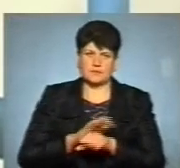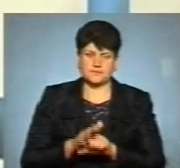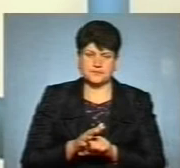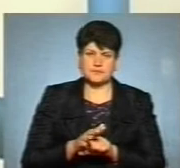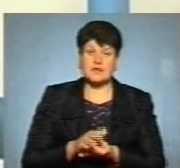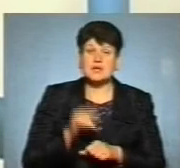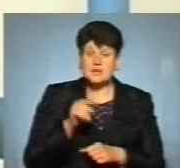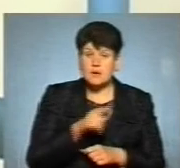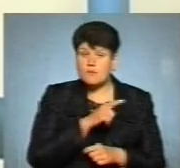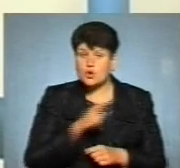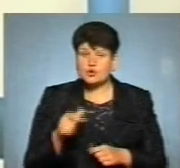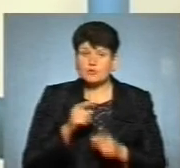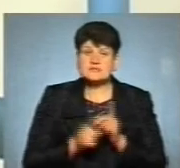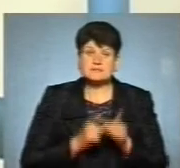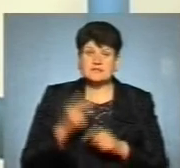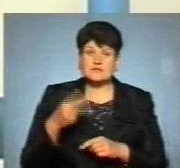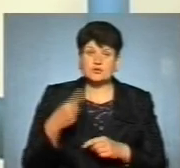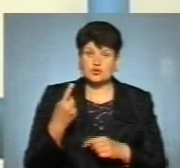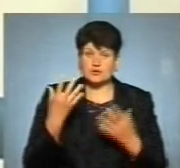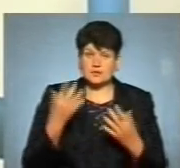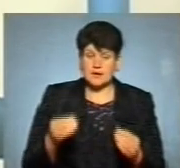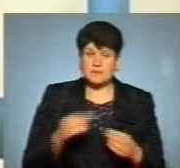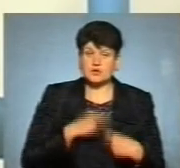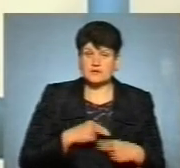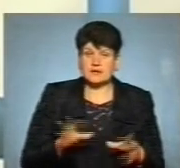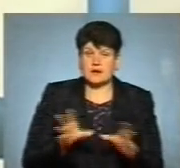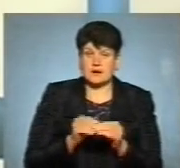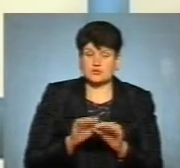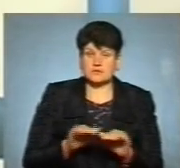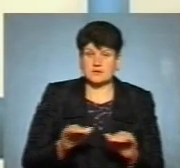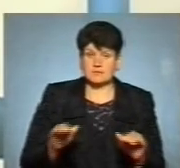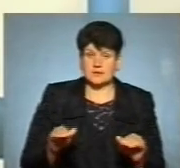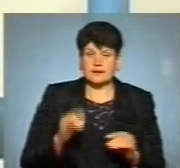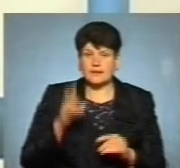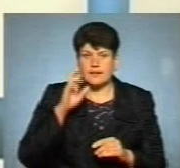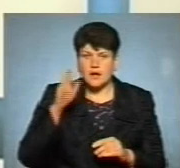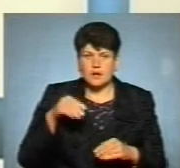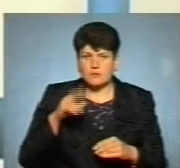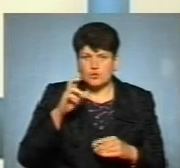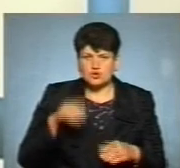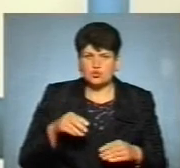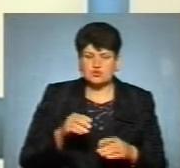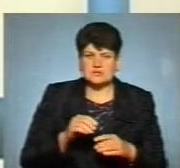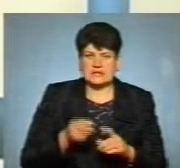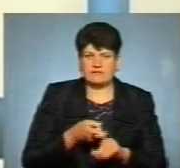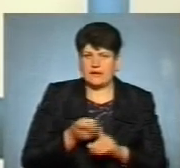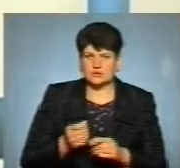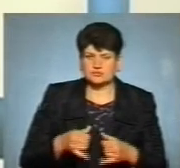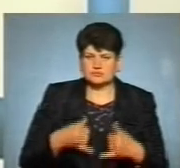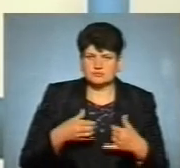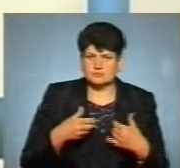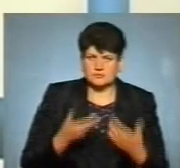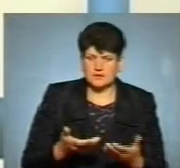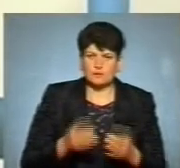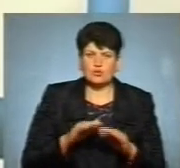що їм протягом зміни, протягом 21 дня працювати з дітьми, не дай Боже, донести якусь інфекцію, так що це обов'язково. Вони по дітях